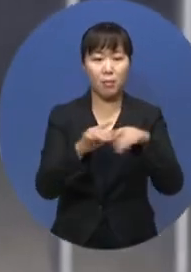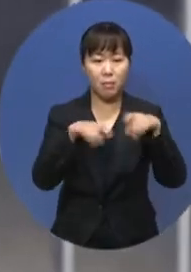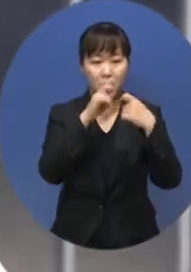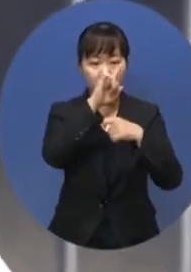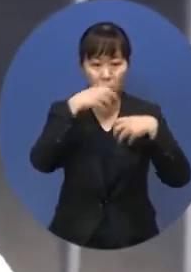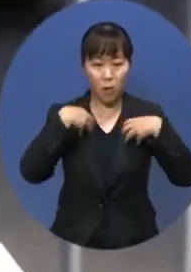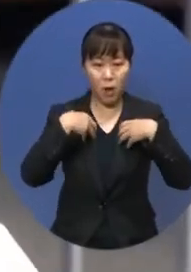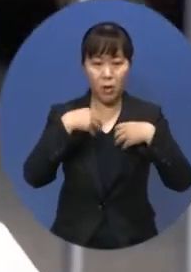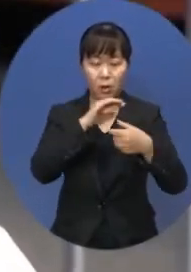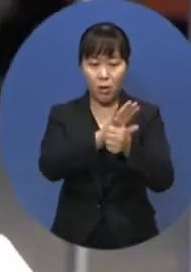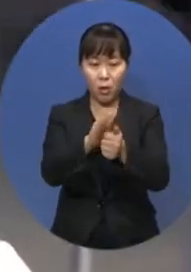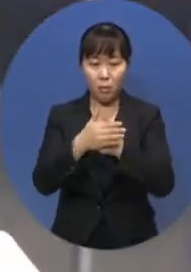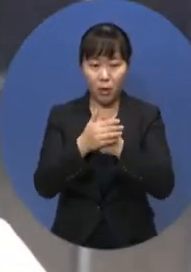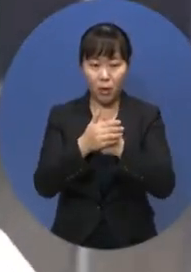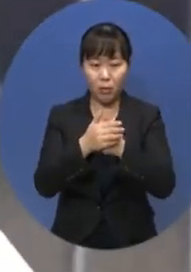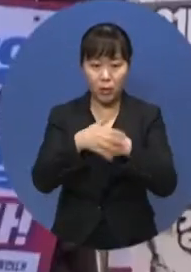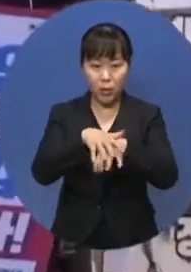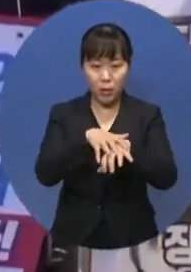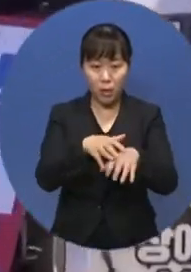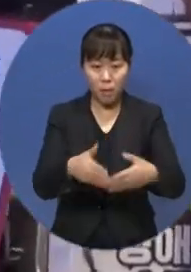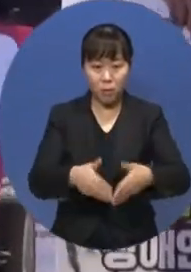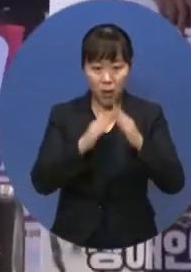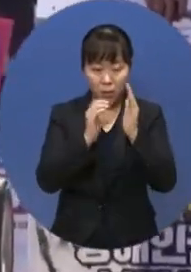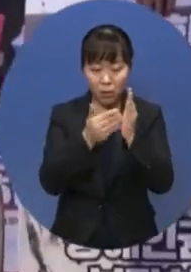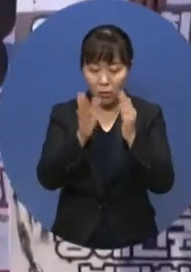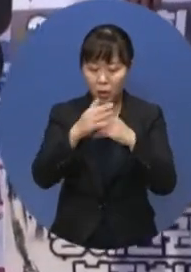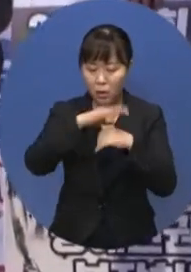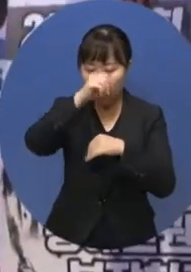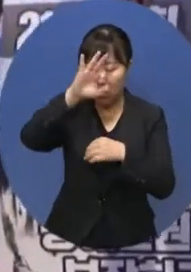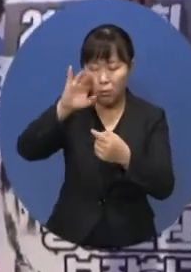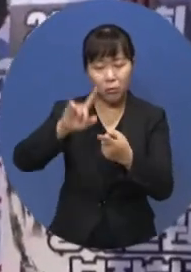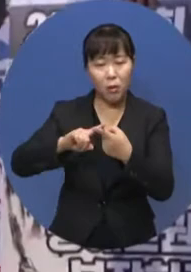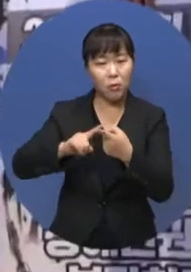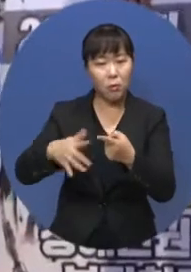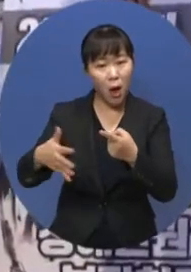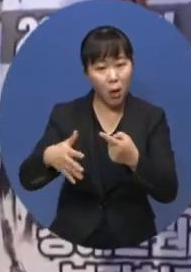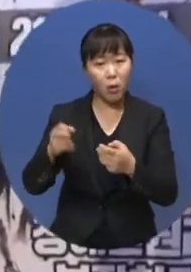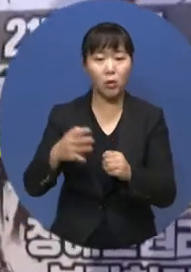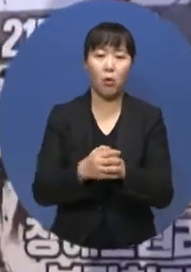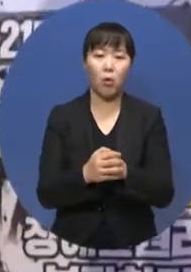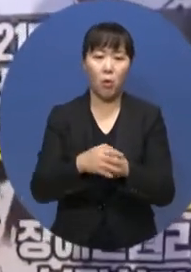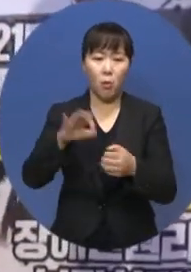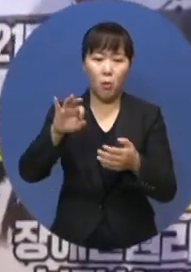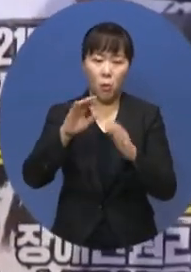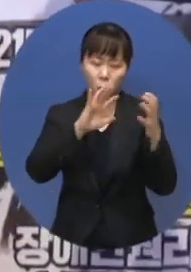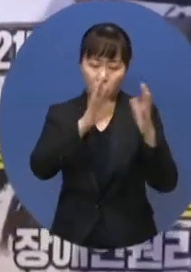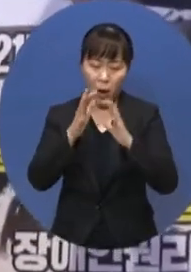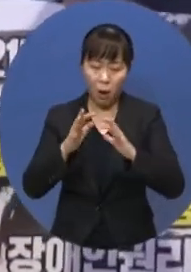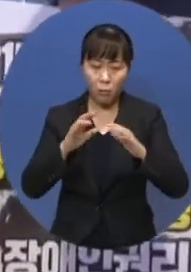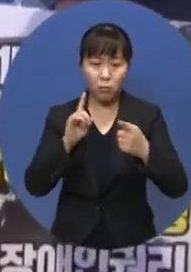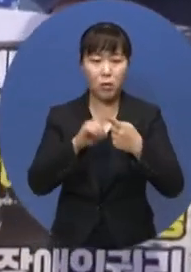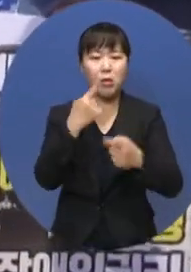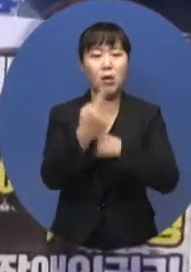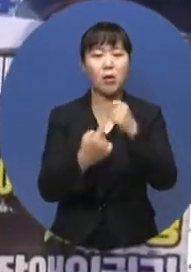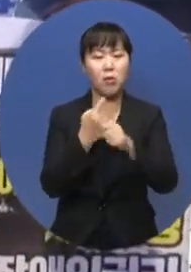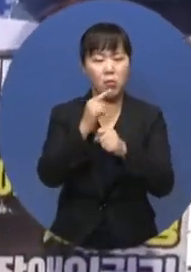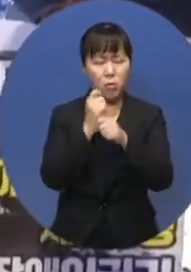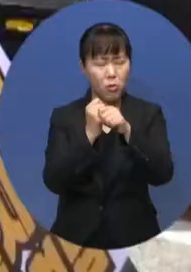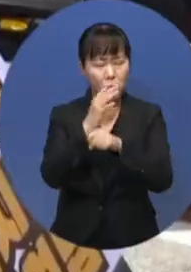등을 구성해놓고 예산은 전혀 반영되지 않았으며 회의마저도 1년 넘게 열지 않는